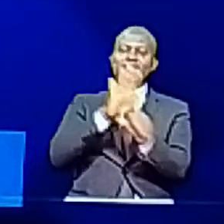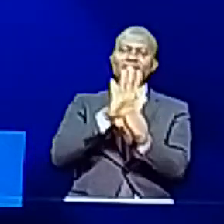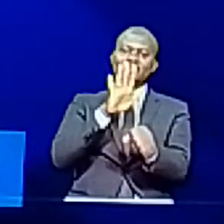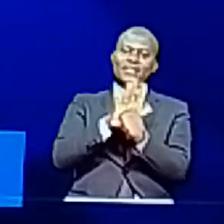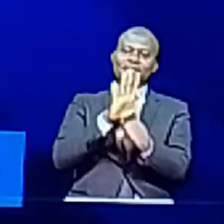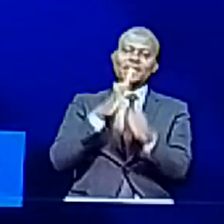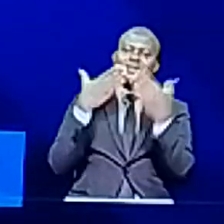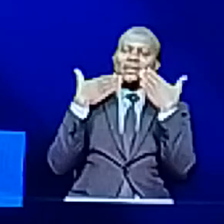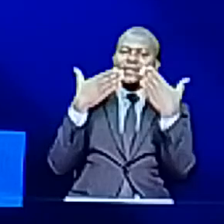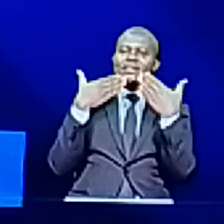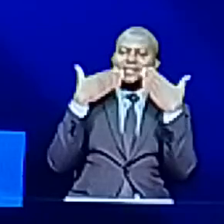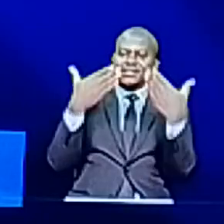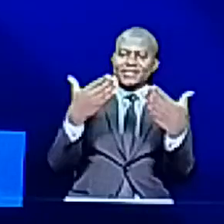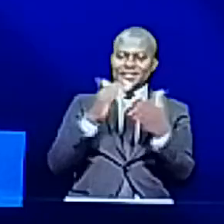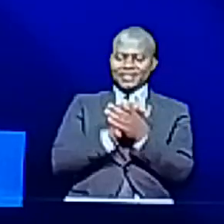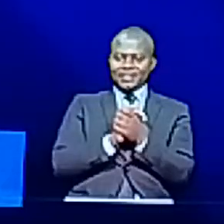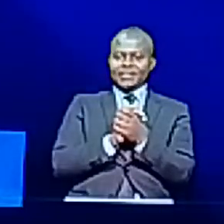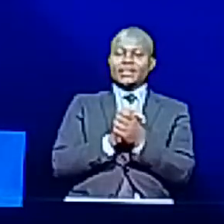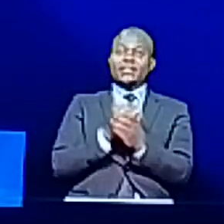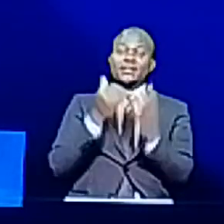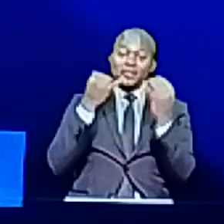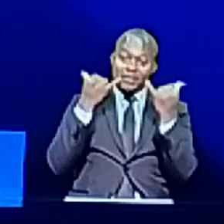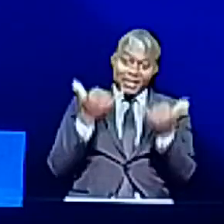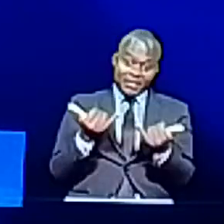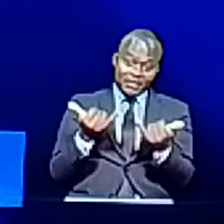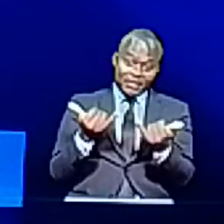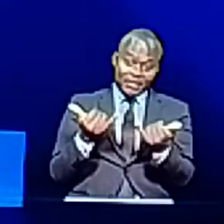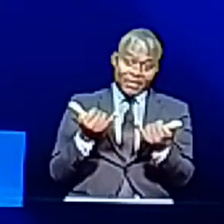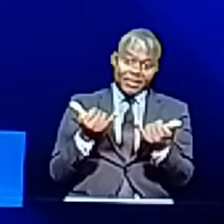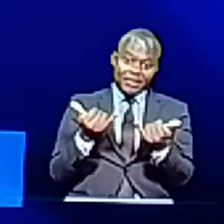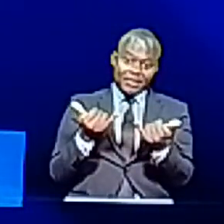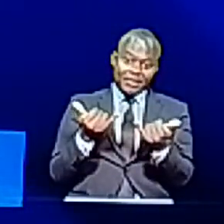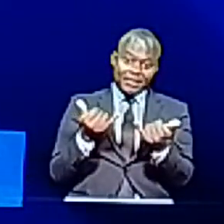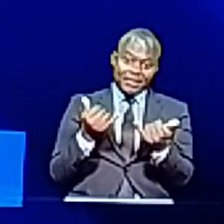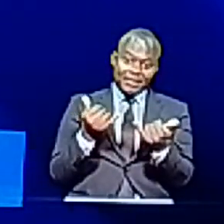urakoze cyane ndagushimiye bityo rero nyakubahwa perezida